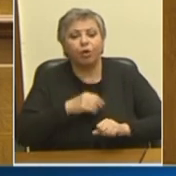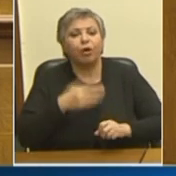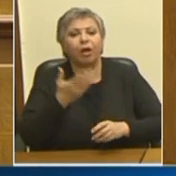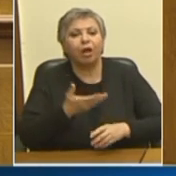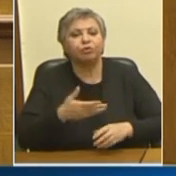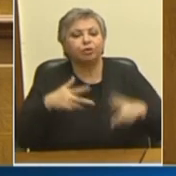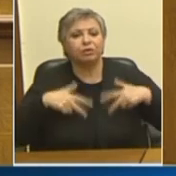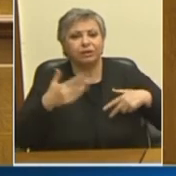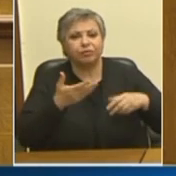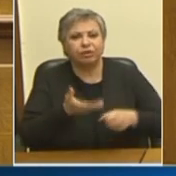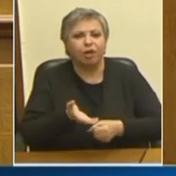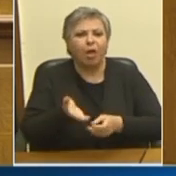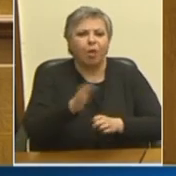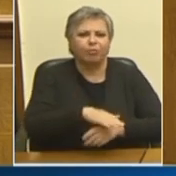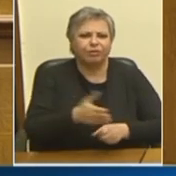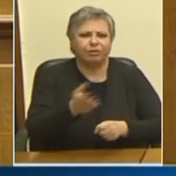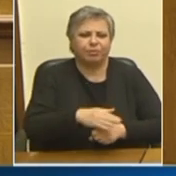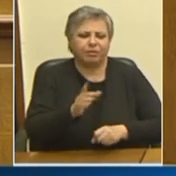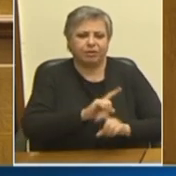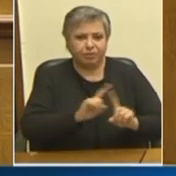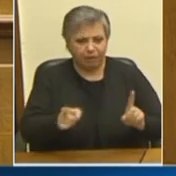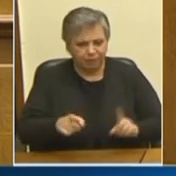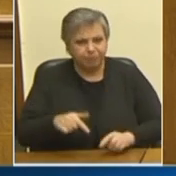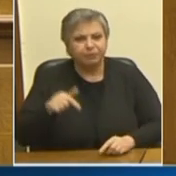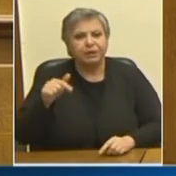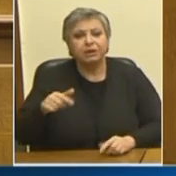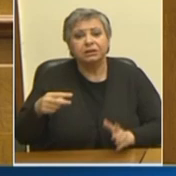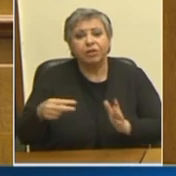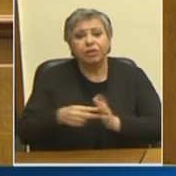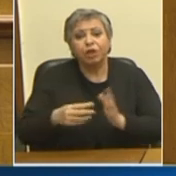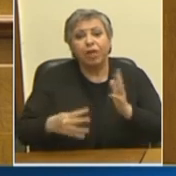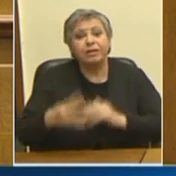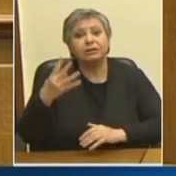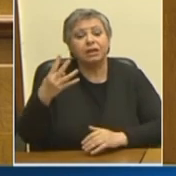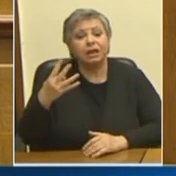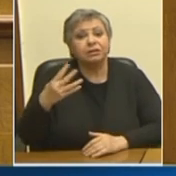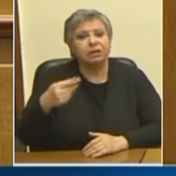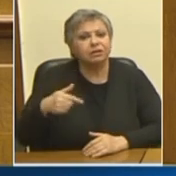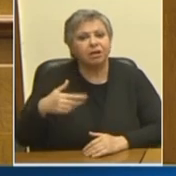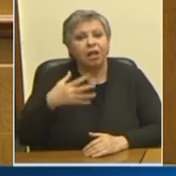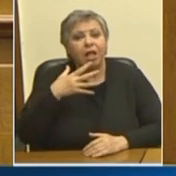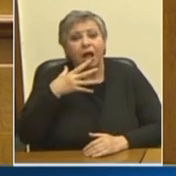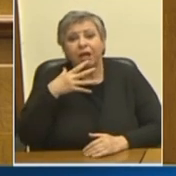η κυβέρνηση που κάνατε εκλογές το 2014 ακριβώς με βάση